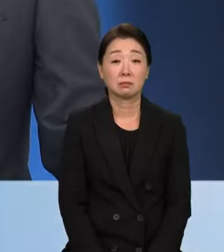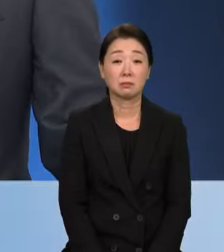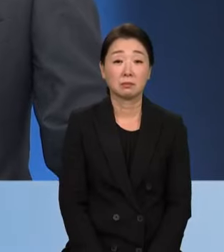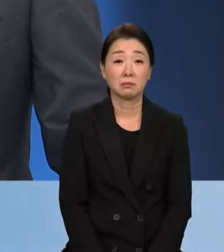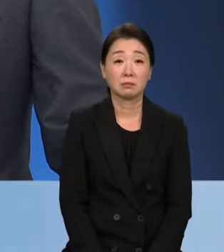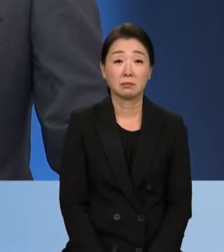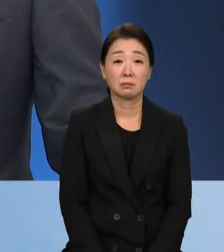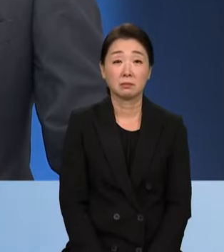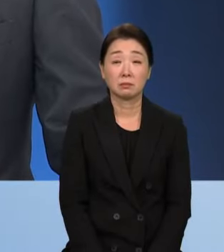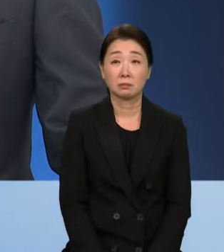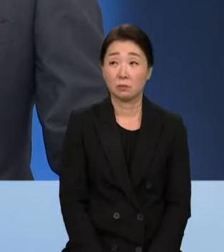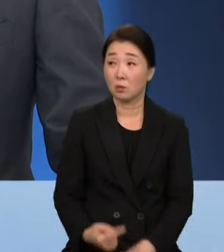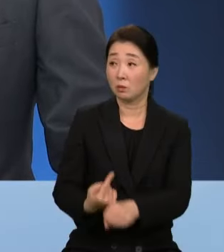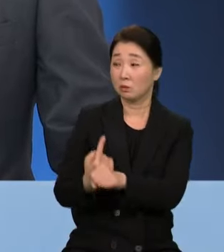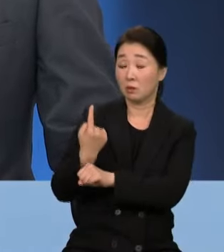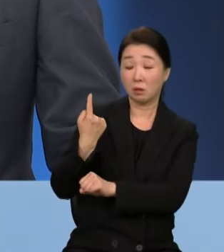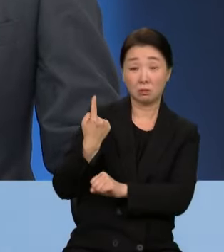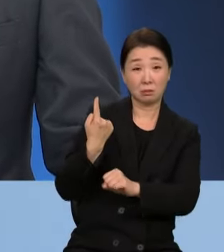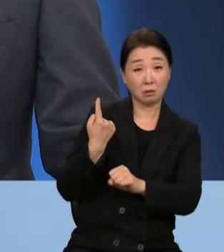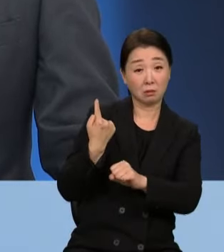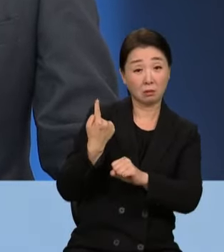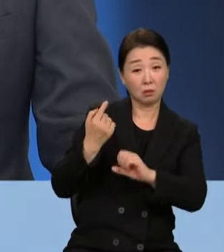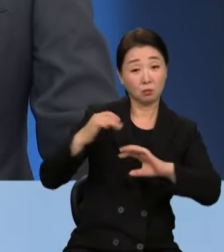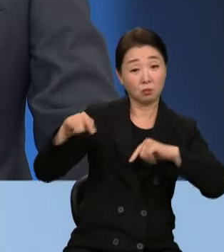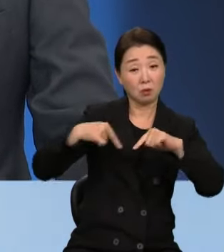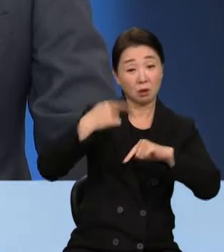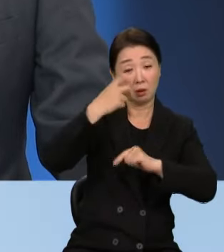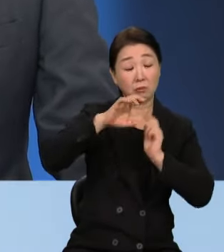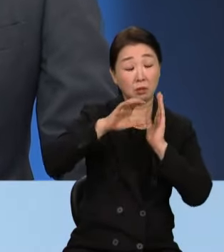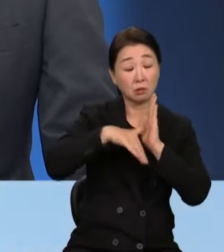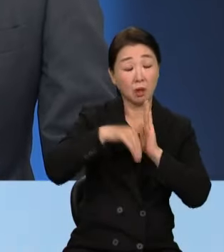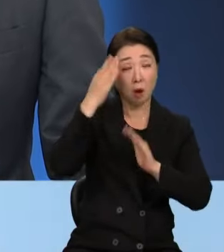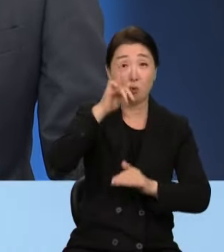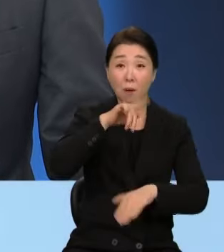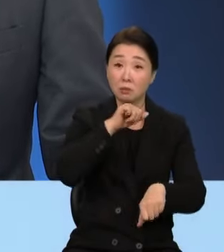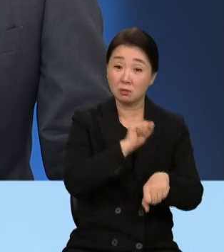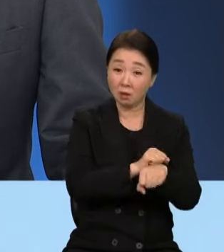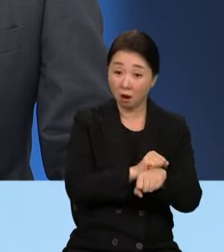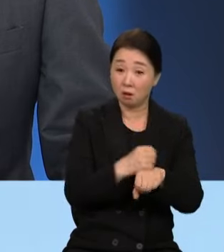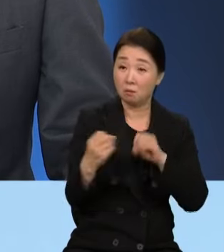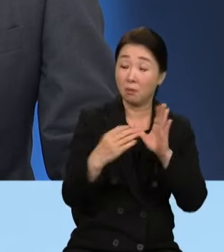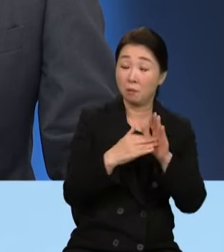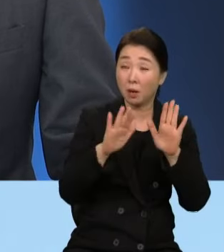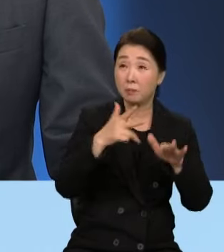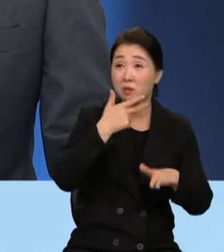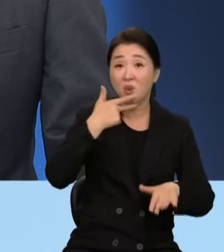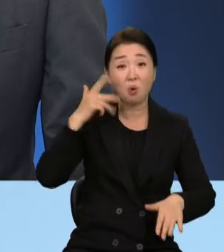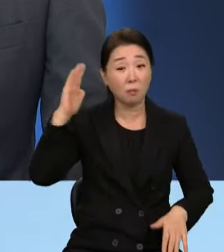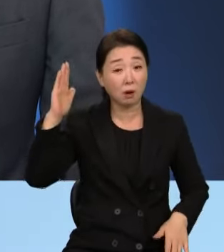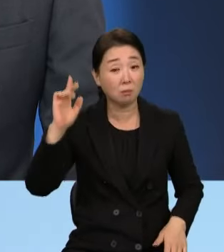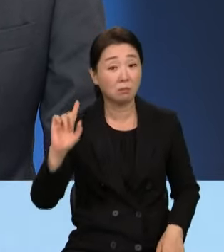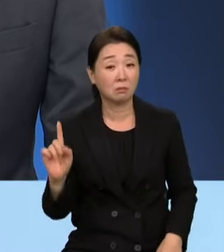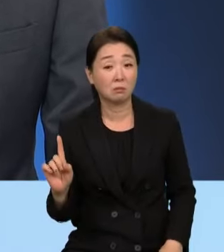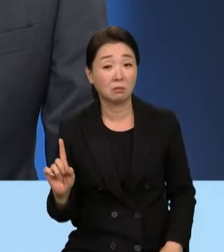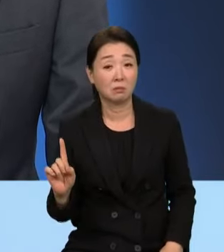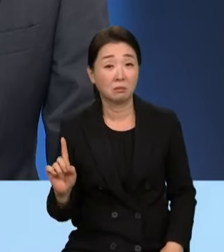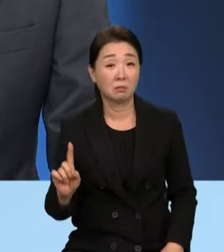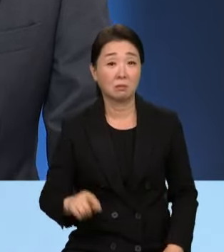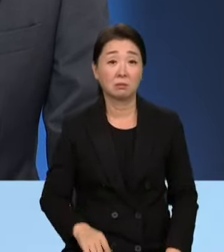변하거든요 지난해 국감에서는 우리나라말로 잘하다가은 갑자기 영어를 했다는 건가요